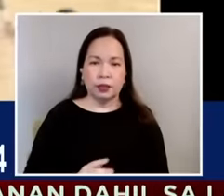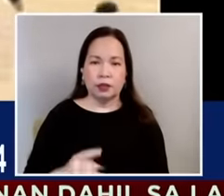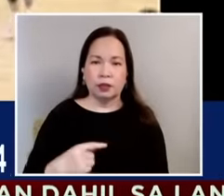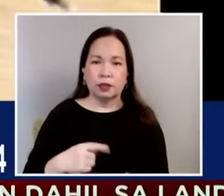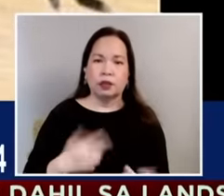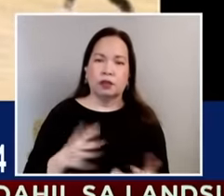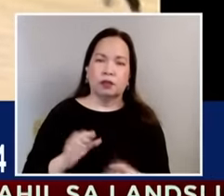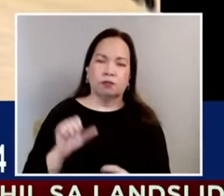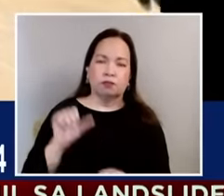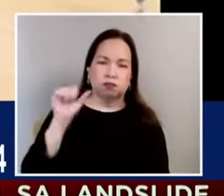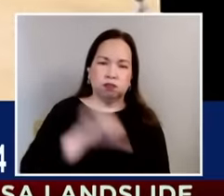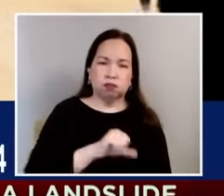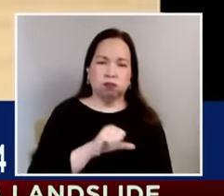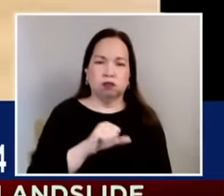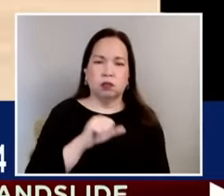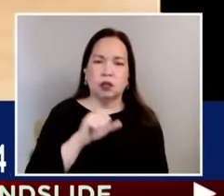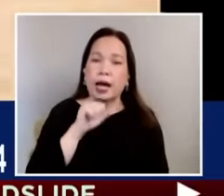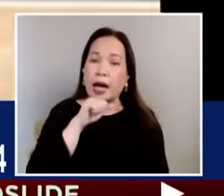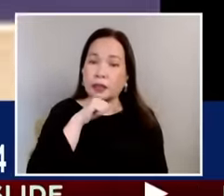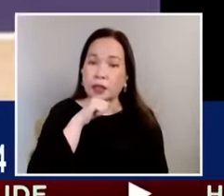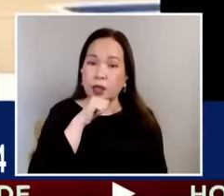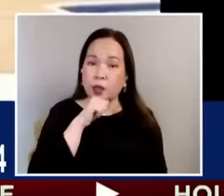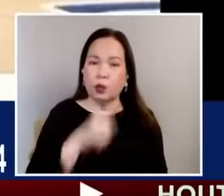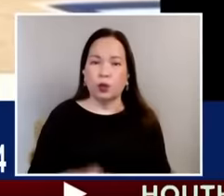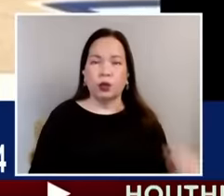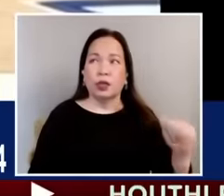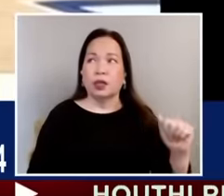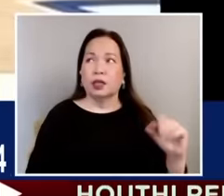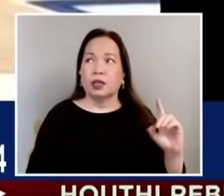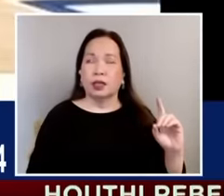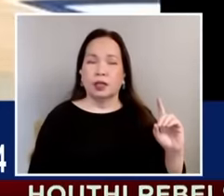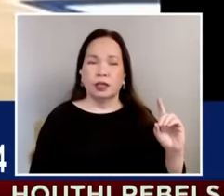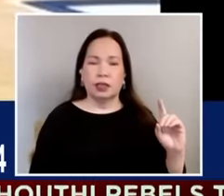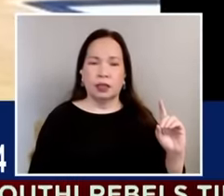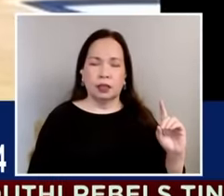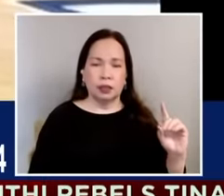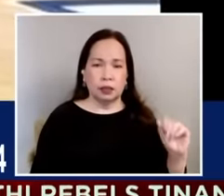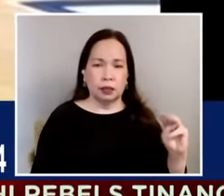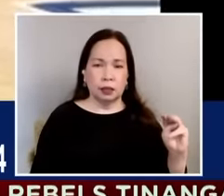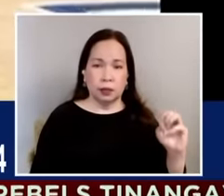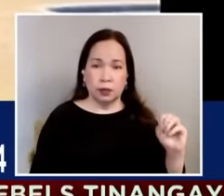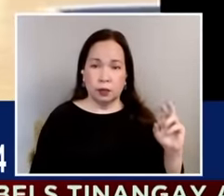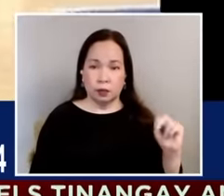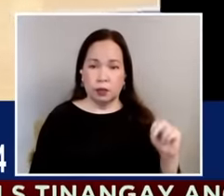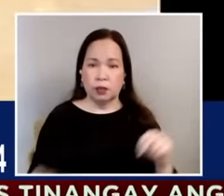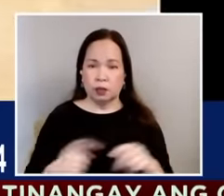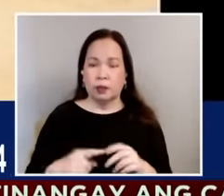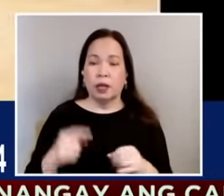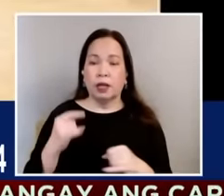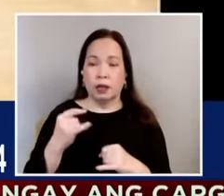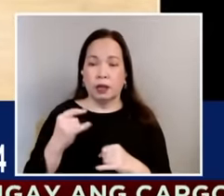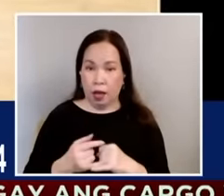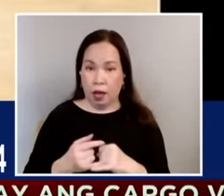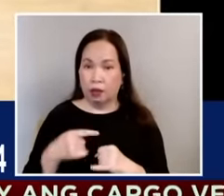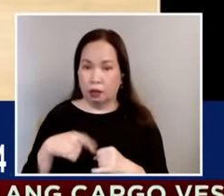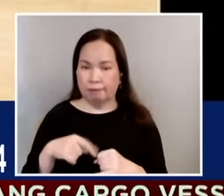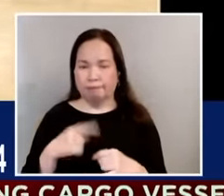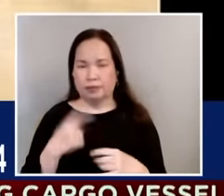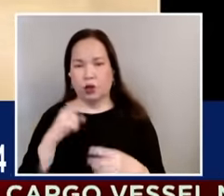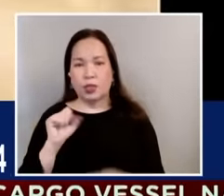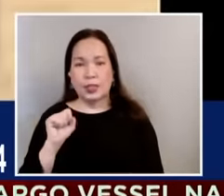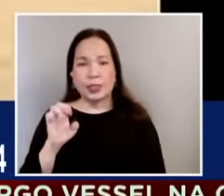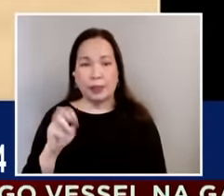Falcons 70-48 sa kanilang playoff game para sa ika-apat at huling spot sa semifinals. Ito na